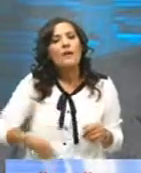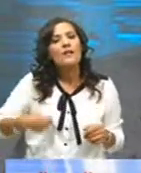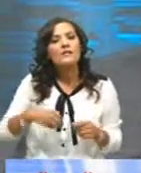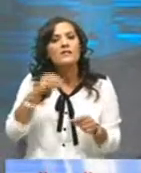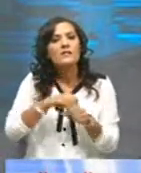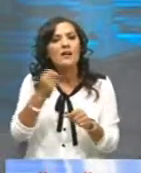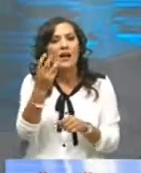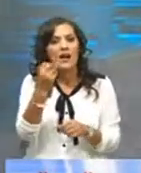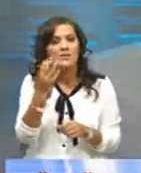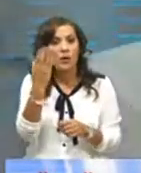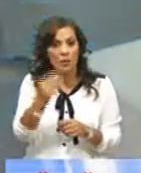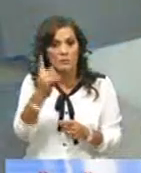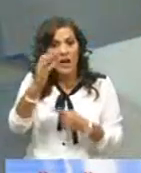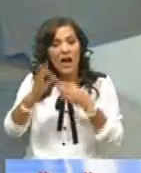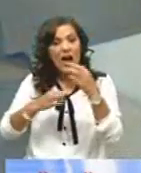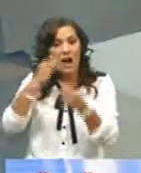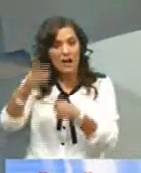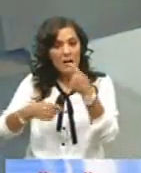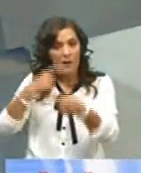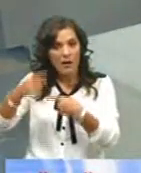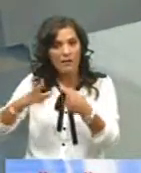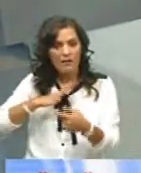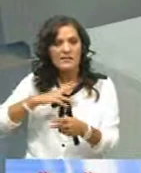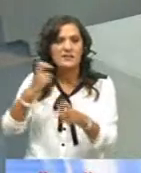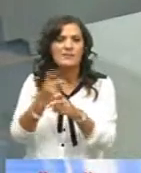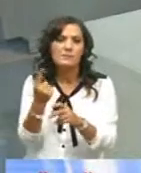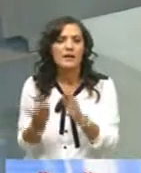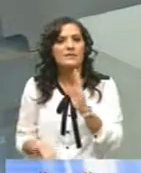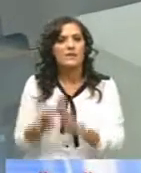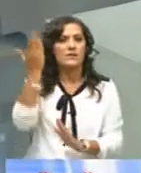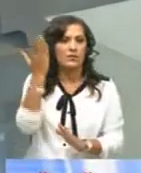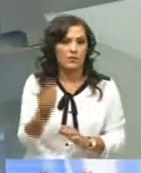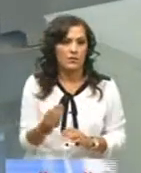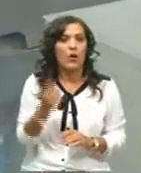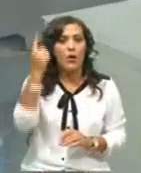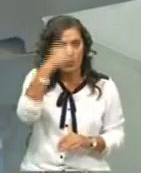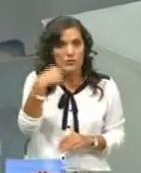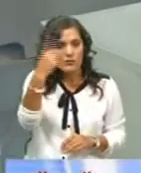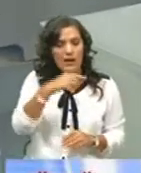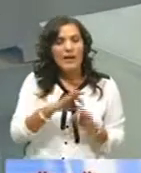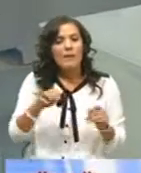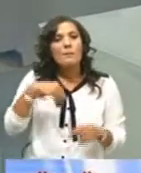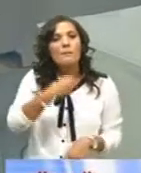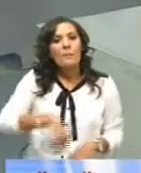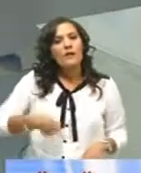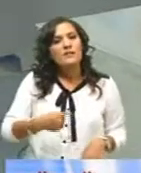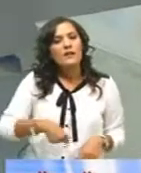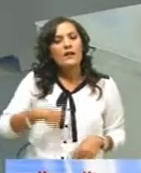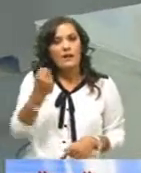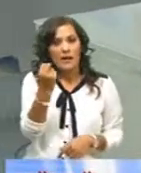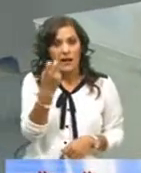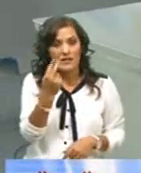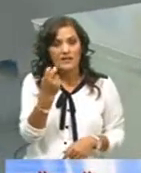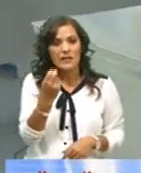yakalanmış bir akrabanız varsa riskiniz biraz daha fazla onun için kalın bağırsak